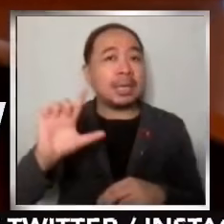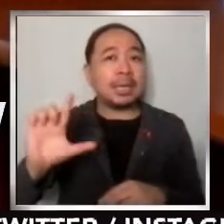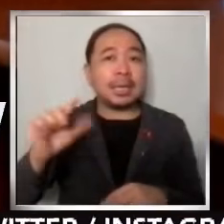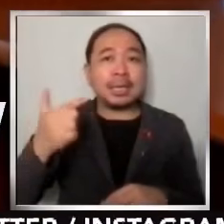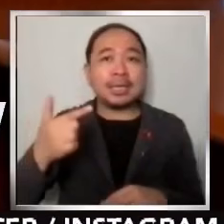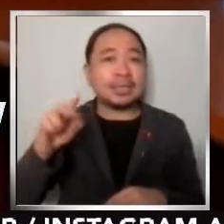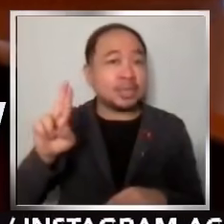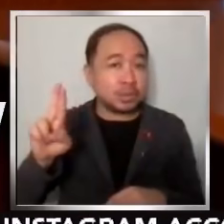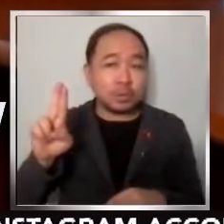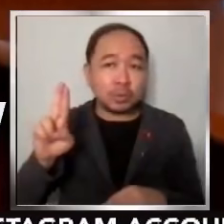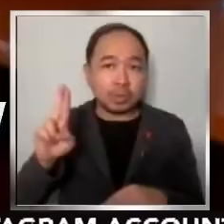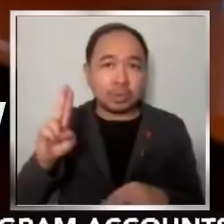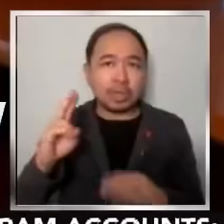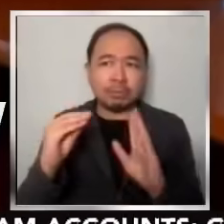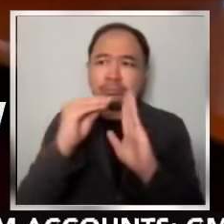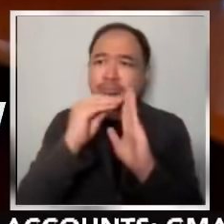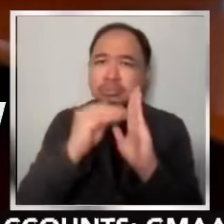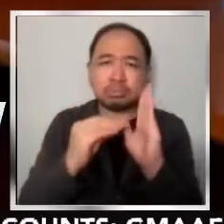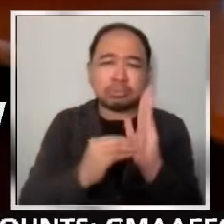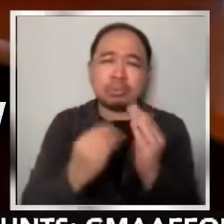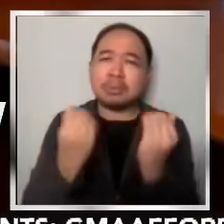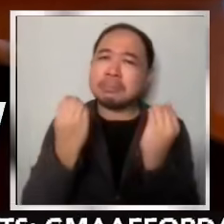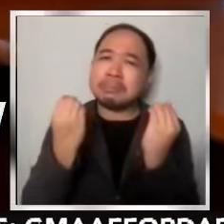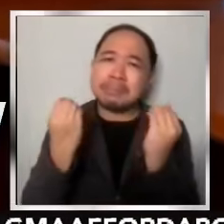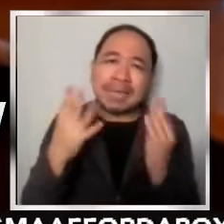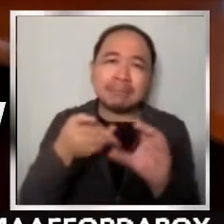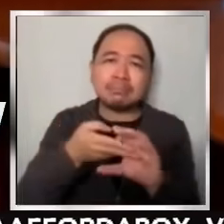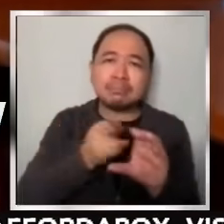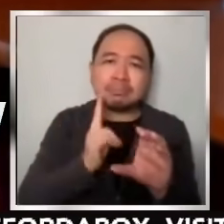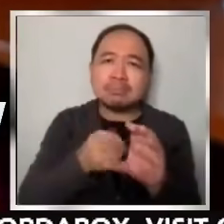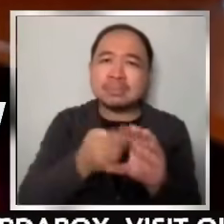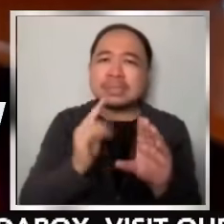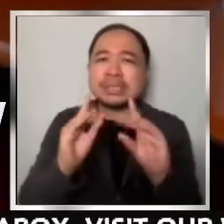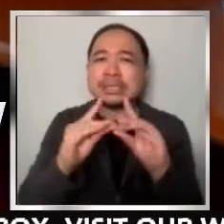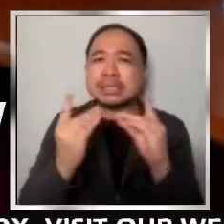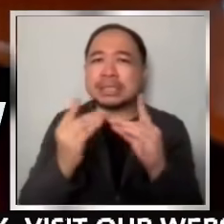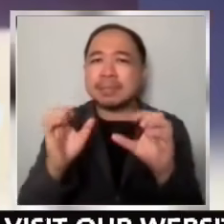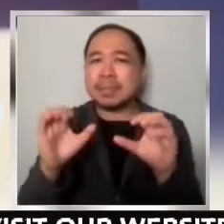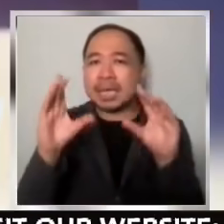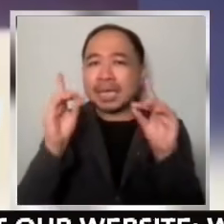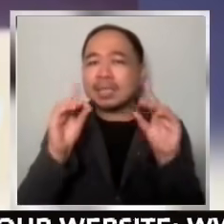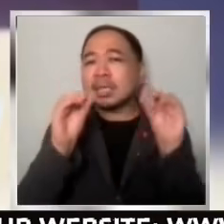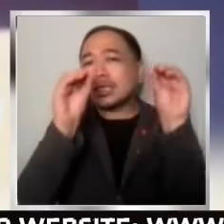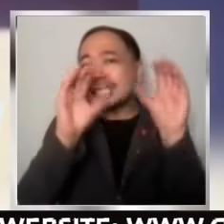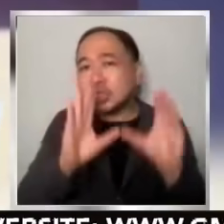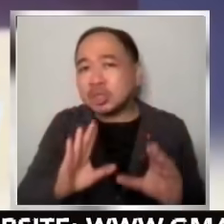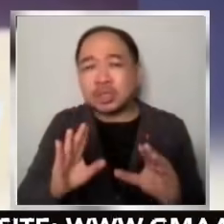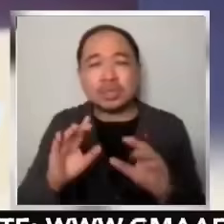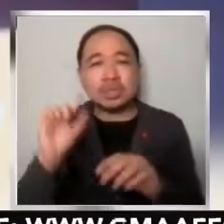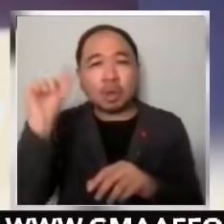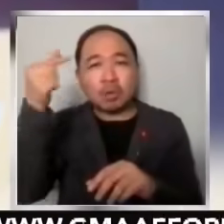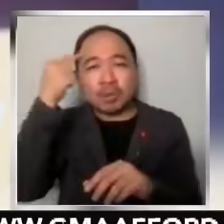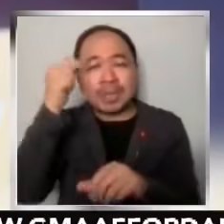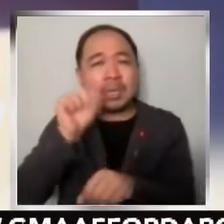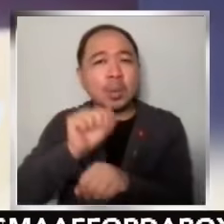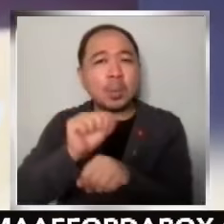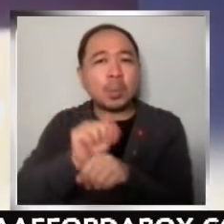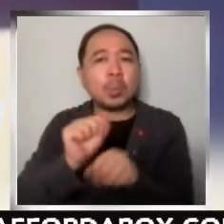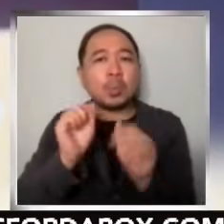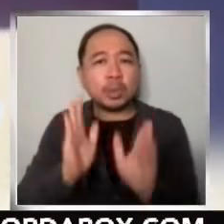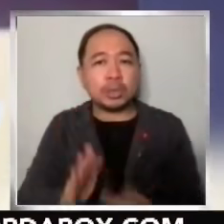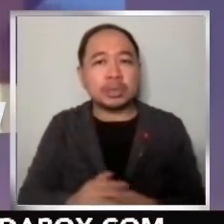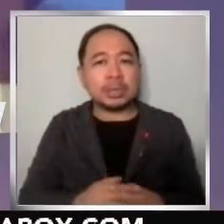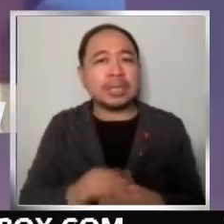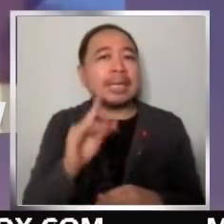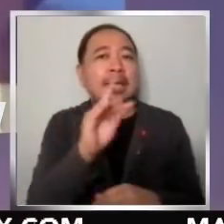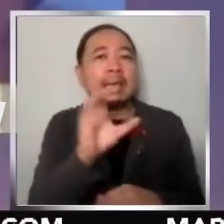resignations of DepEd teachers and government employees. Mahigit 800 estudyante ang sumapi sa